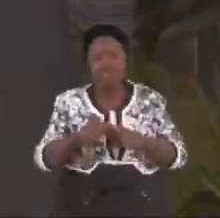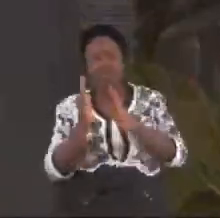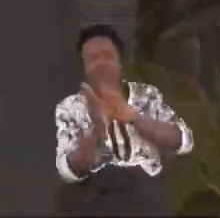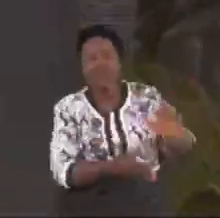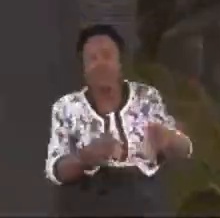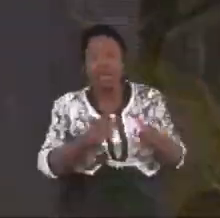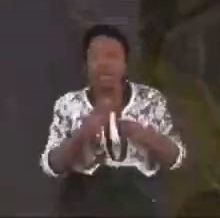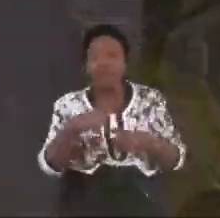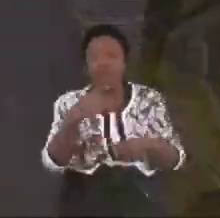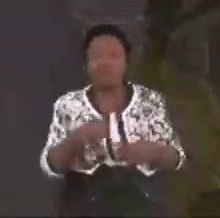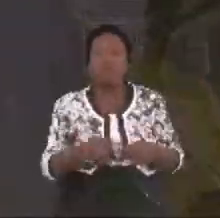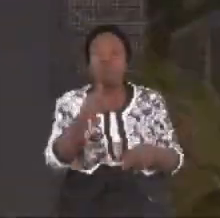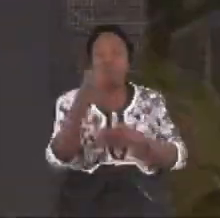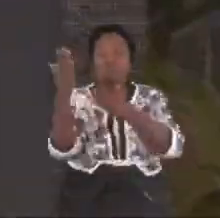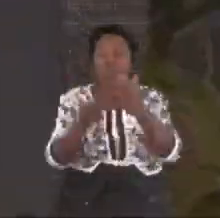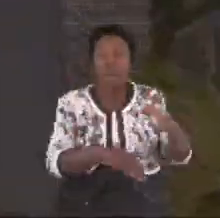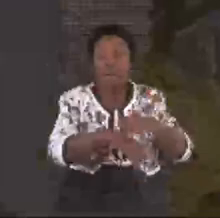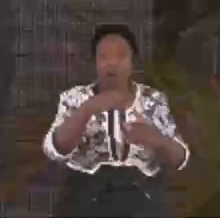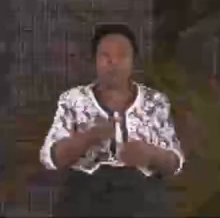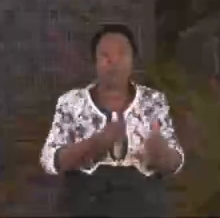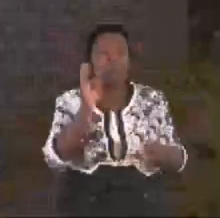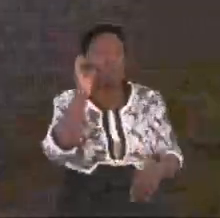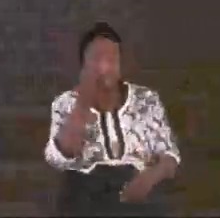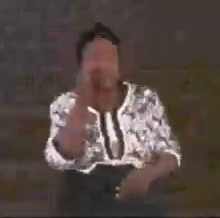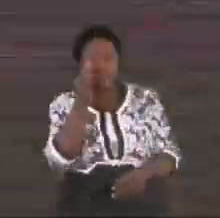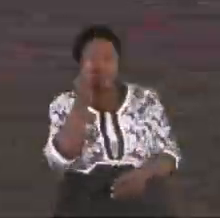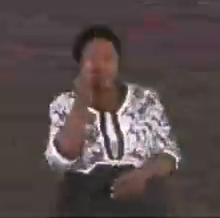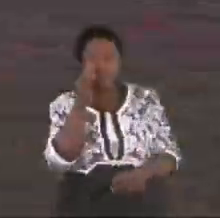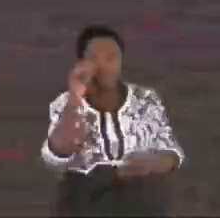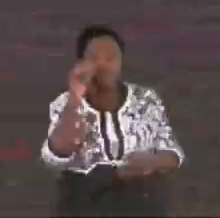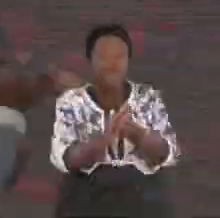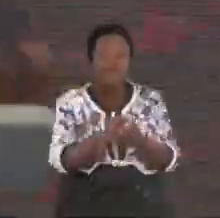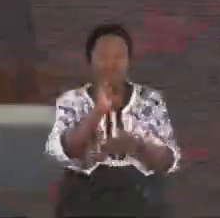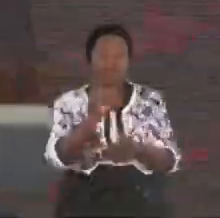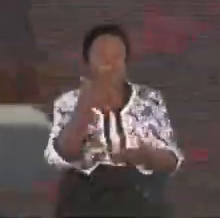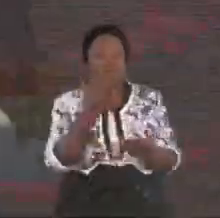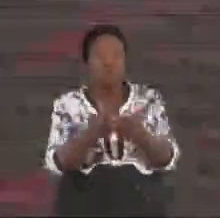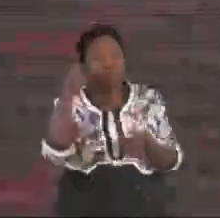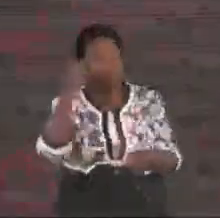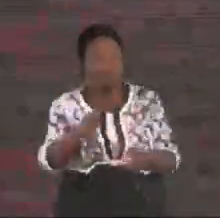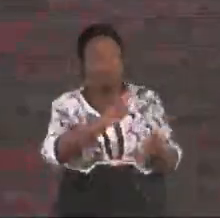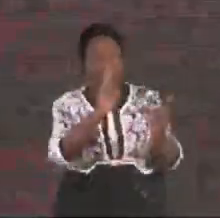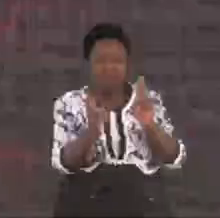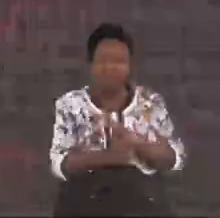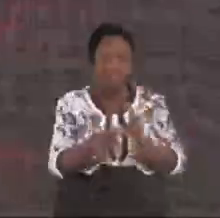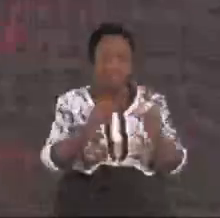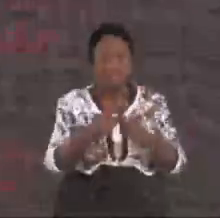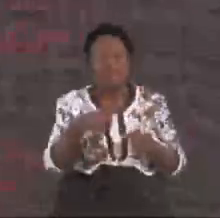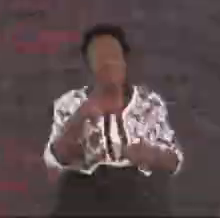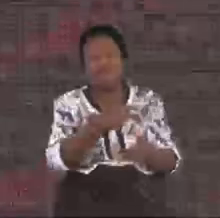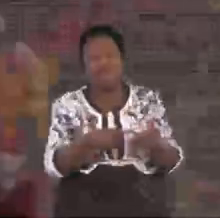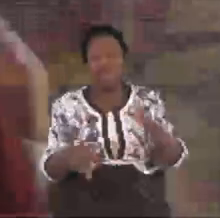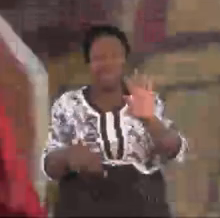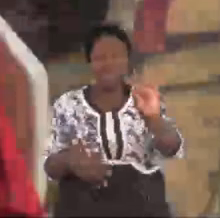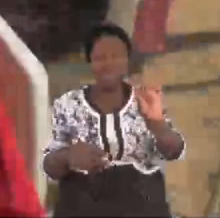les abandonnez, vous les délaissez. Et vous devez produire des fruits dignes de la repentance. Verset 9. Et